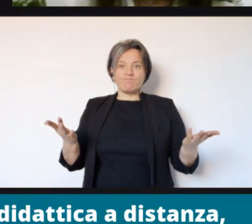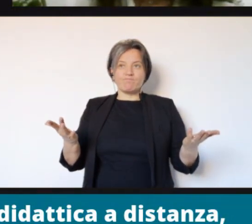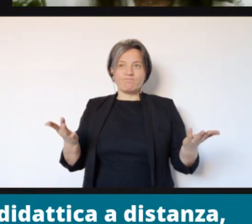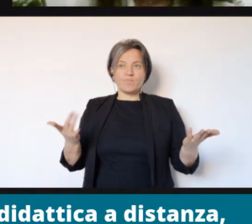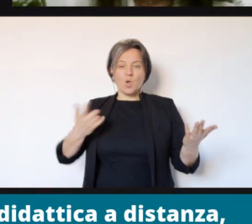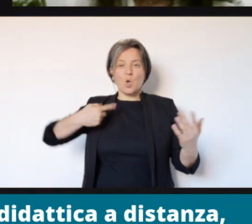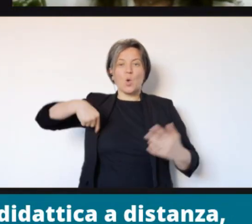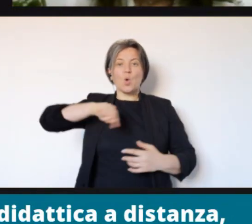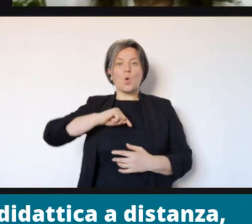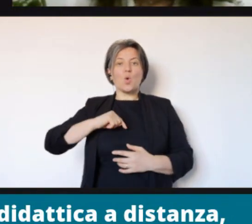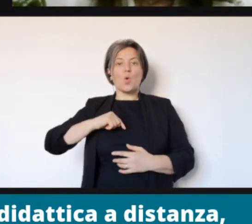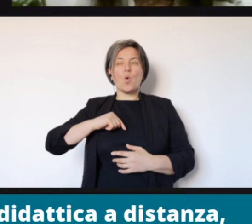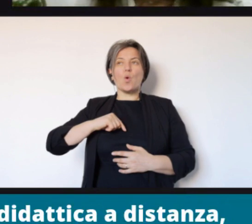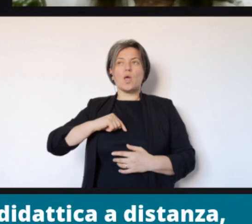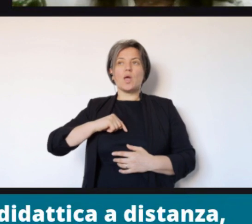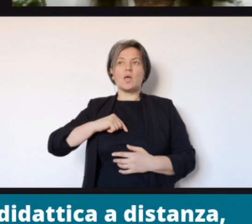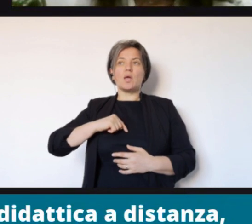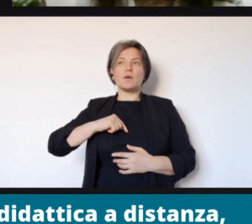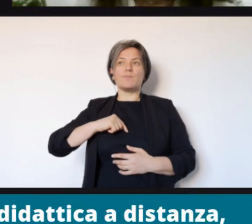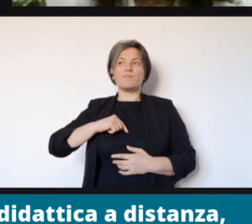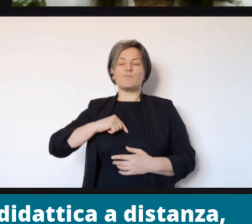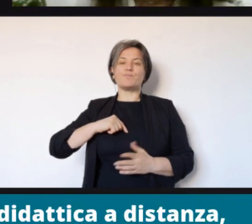diventeremo noi